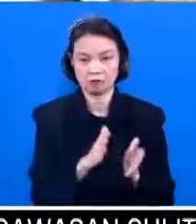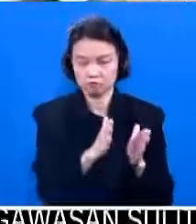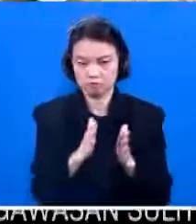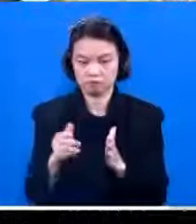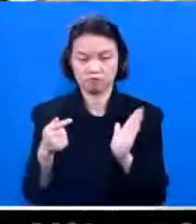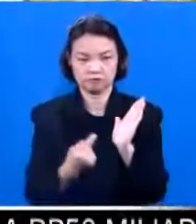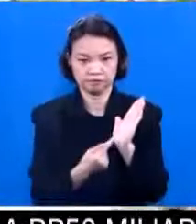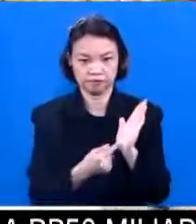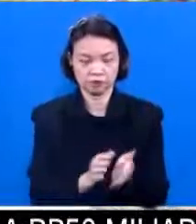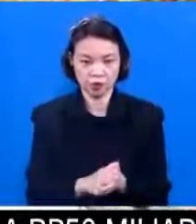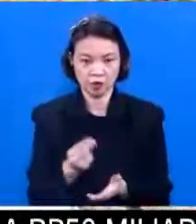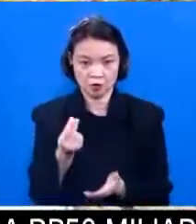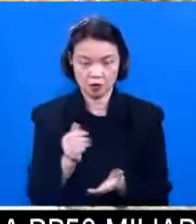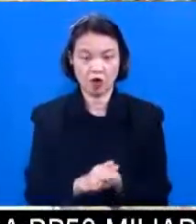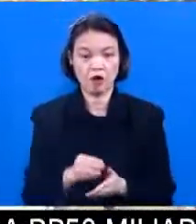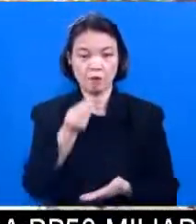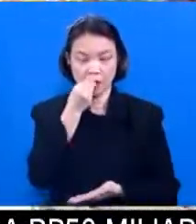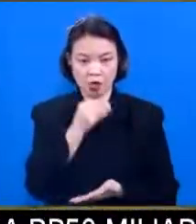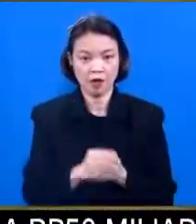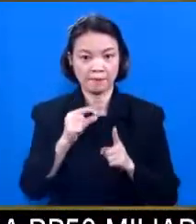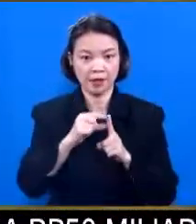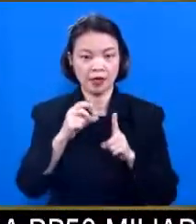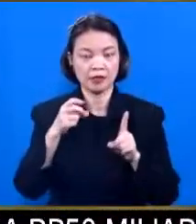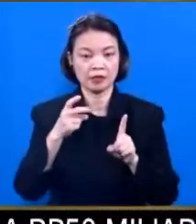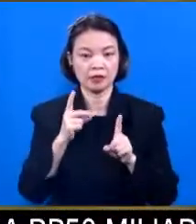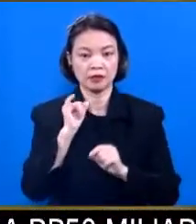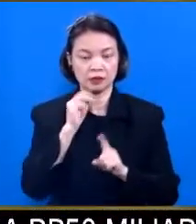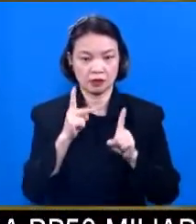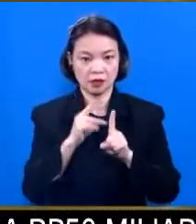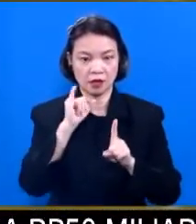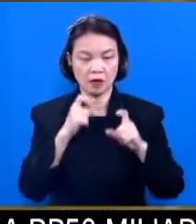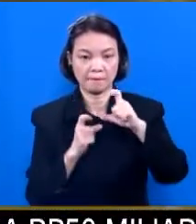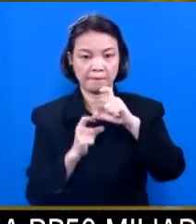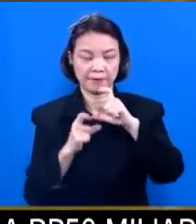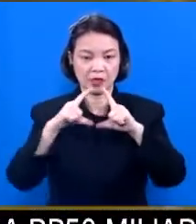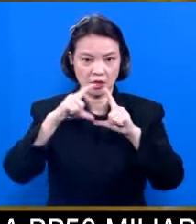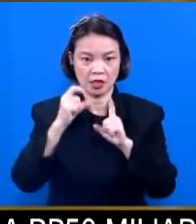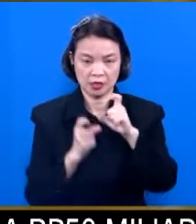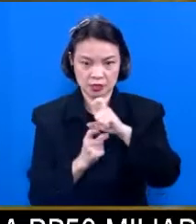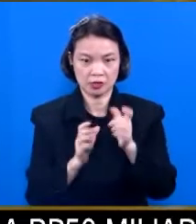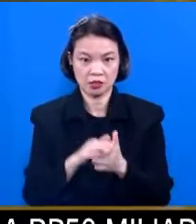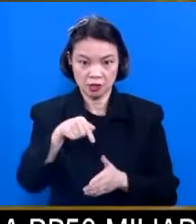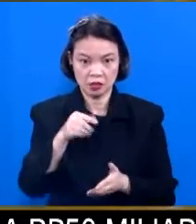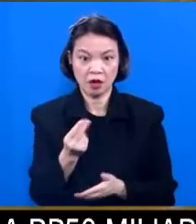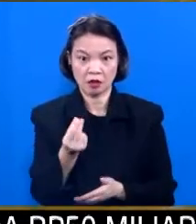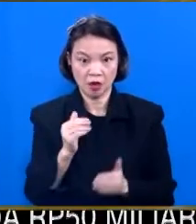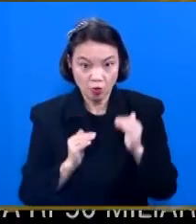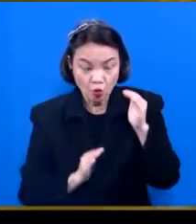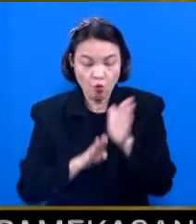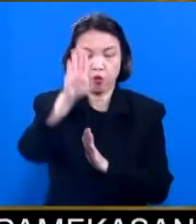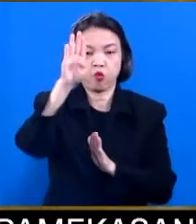Pusat Informasi Harga Pangan Strategis atau PIHPS, kenaikan minyak goreng pada tahun ini adalah yang tertinggi